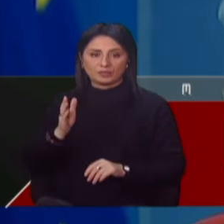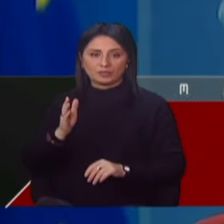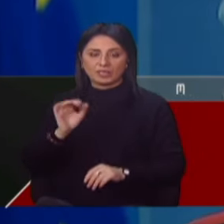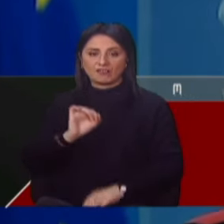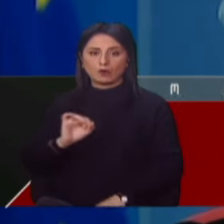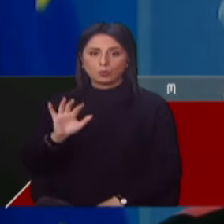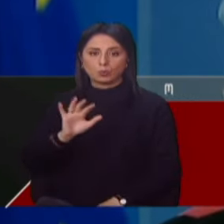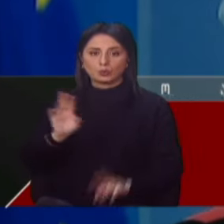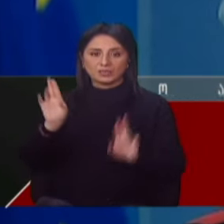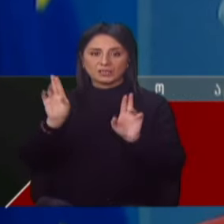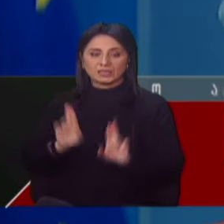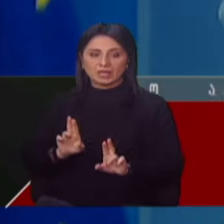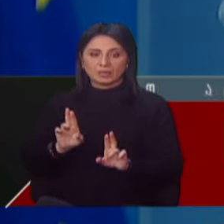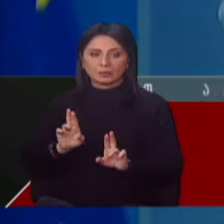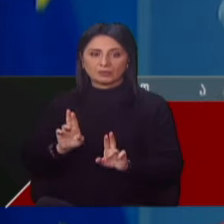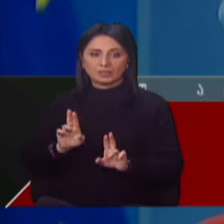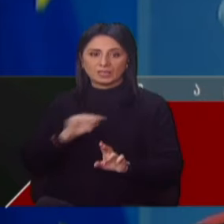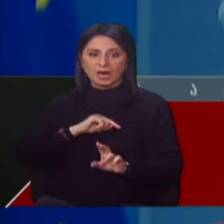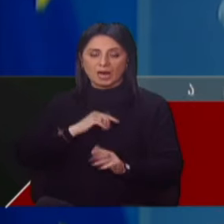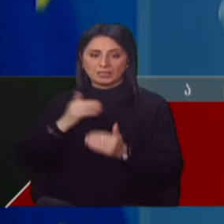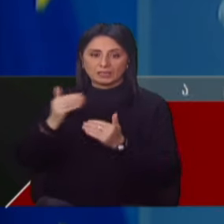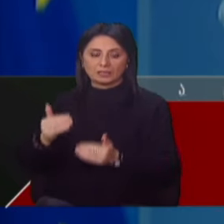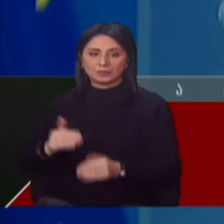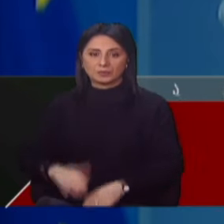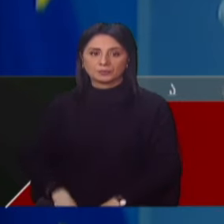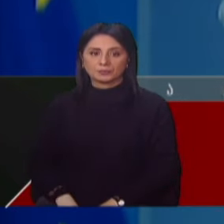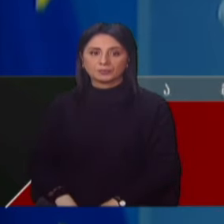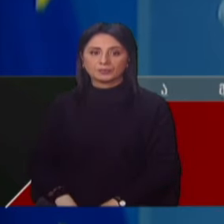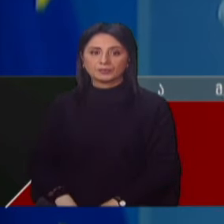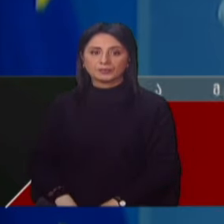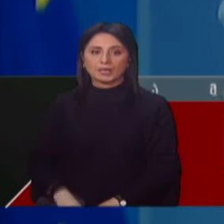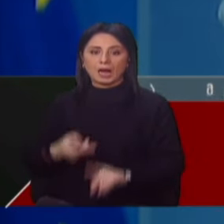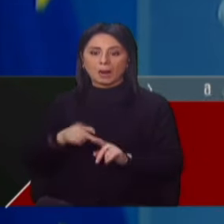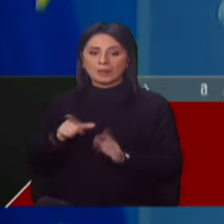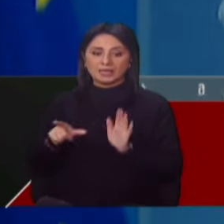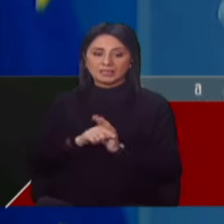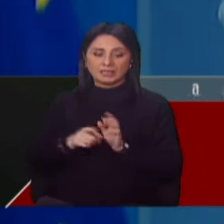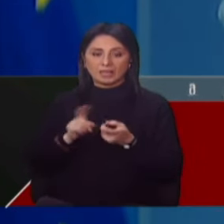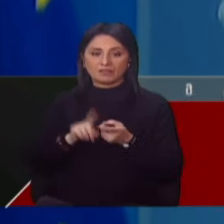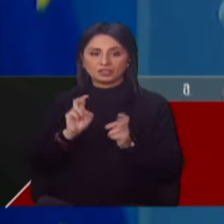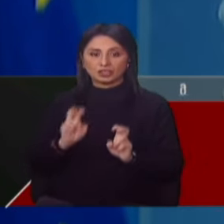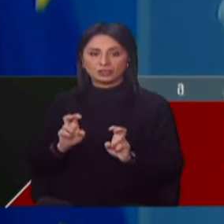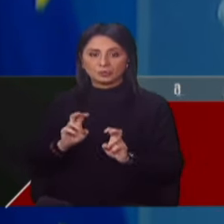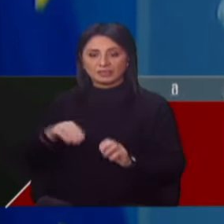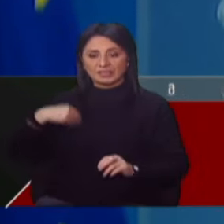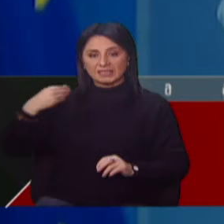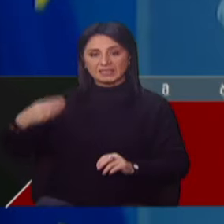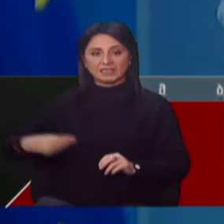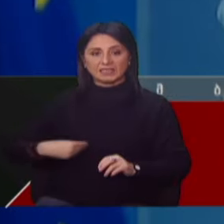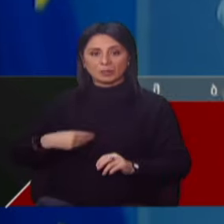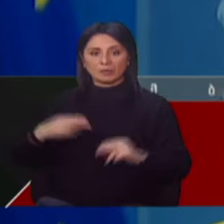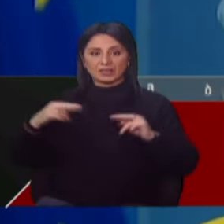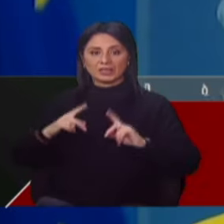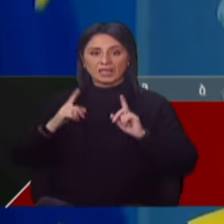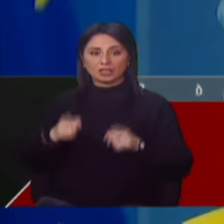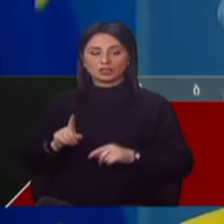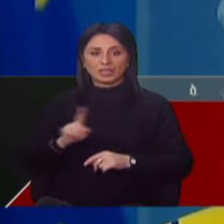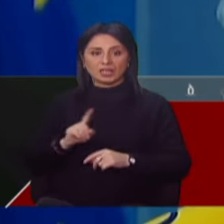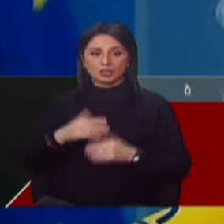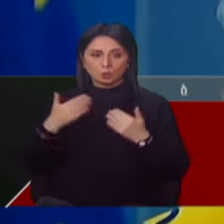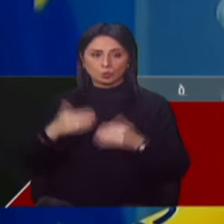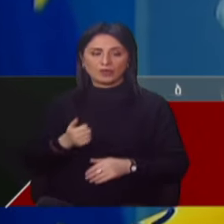ევროპულ სტანდარტს ახასიათებს. და ამასთან დაკავშირებით სტრასბურგმა დაადასტურა ის,